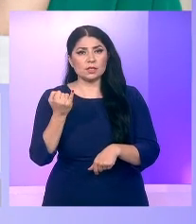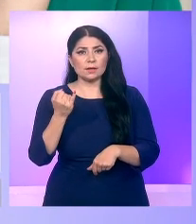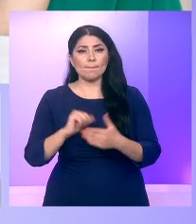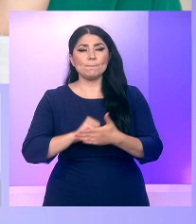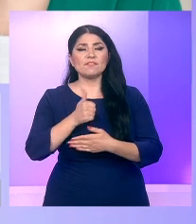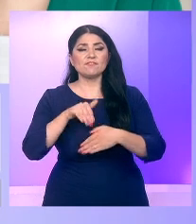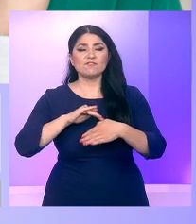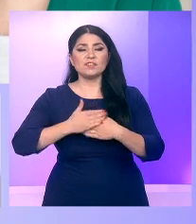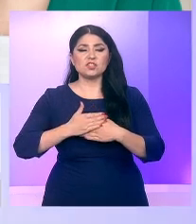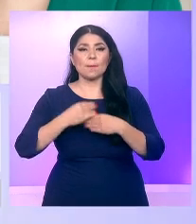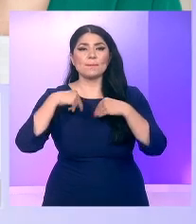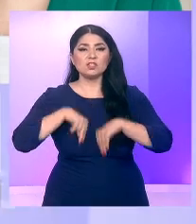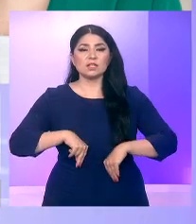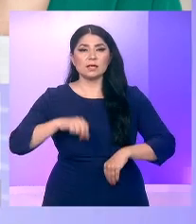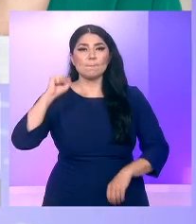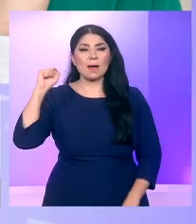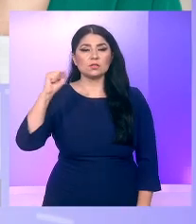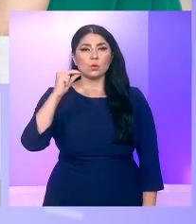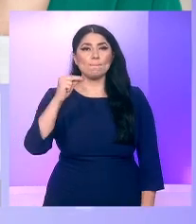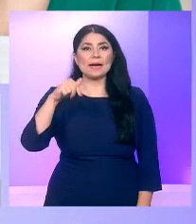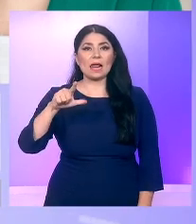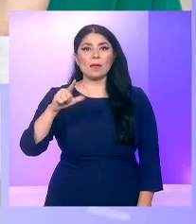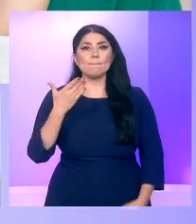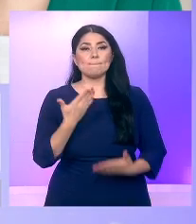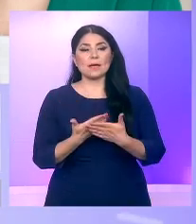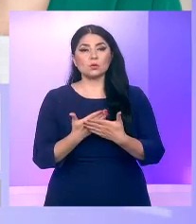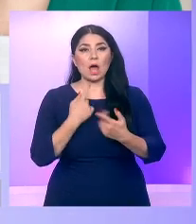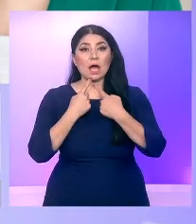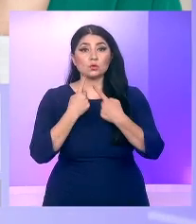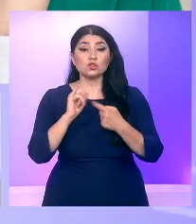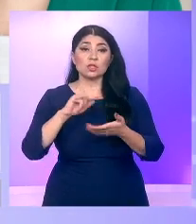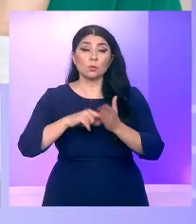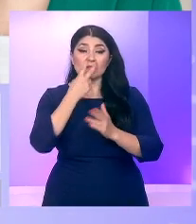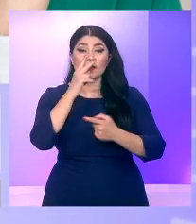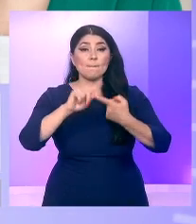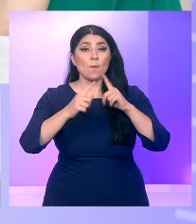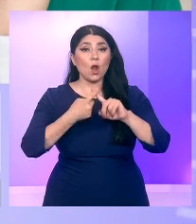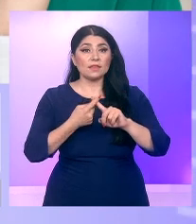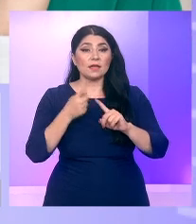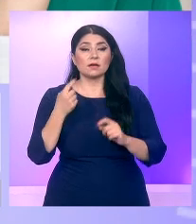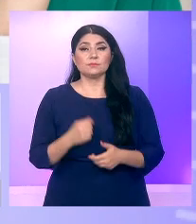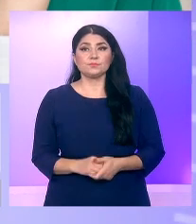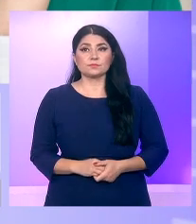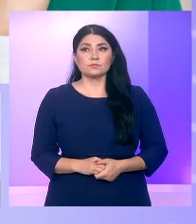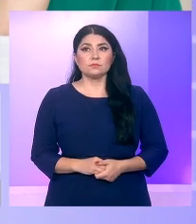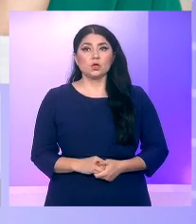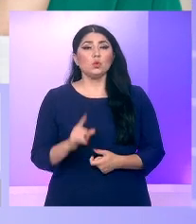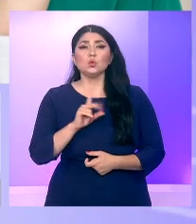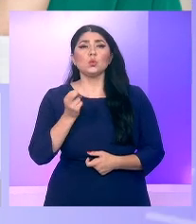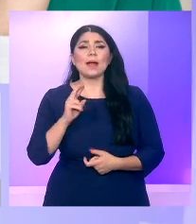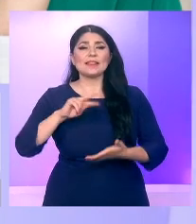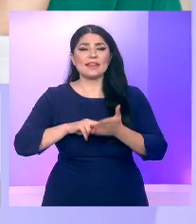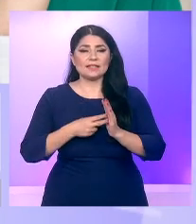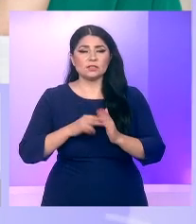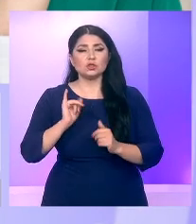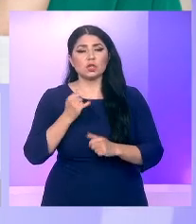prin vicepreședinții Partidului Național Liberal pentru a discuta și din punct de vedere politic de această dată și nu doar tehnic, iar